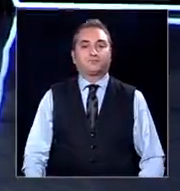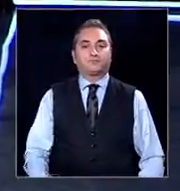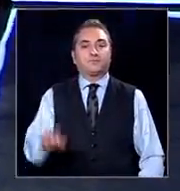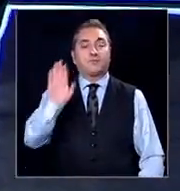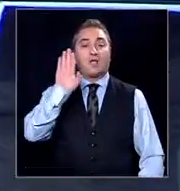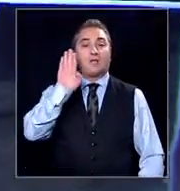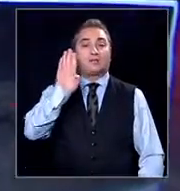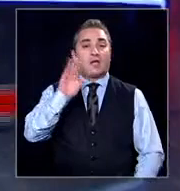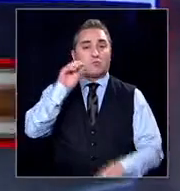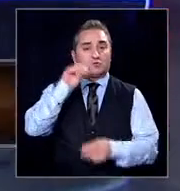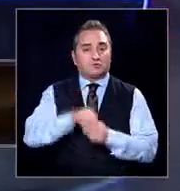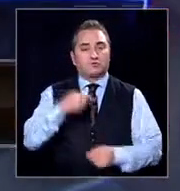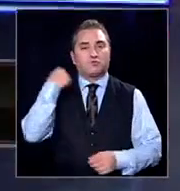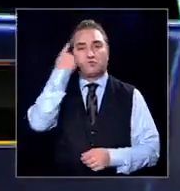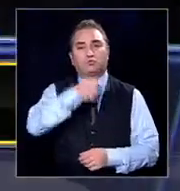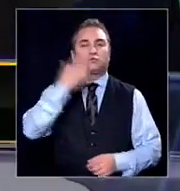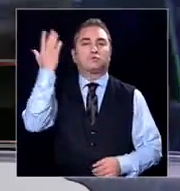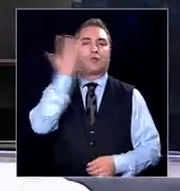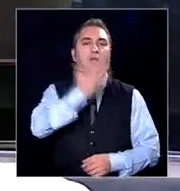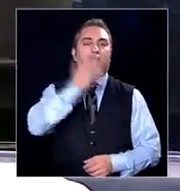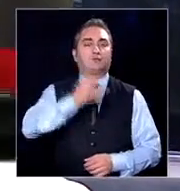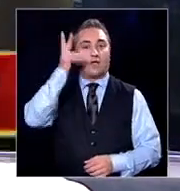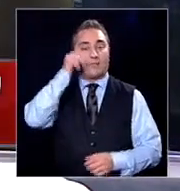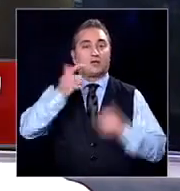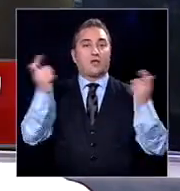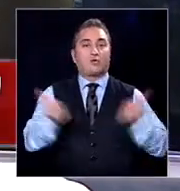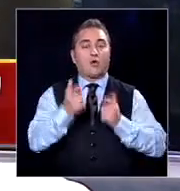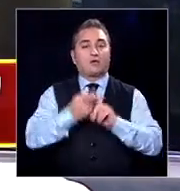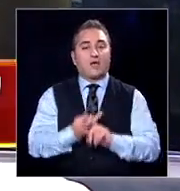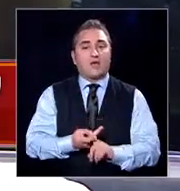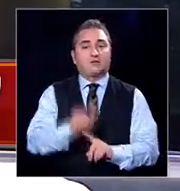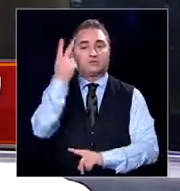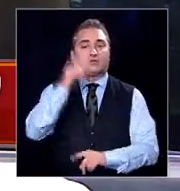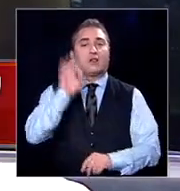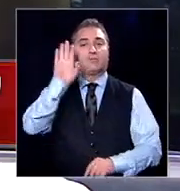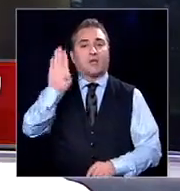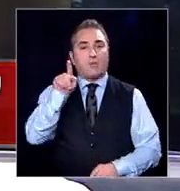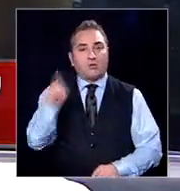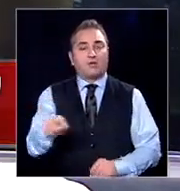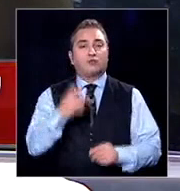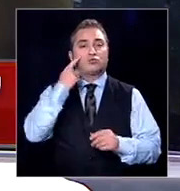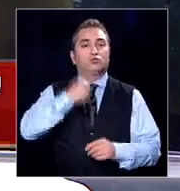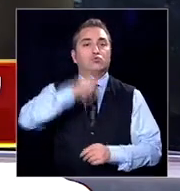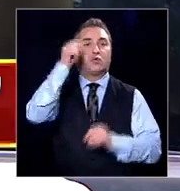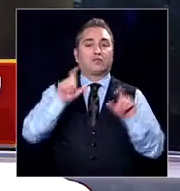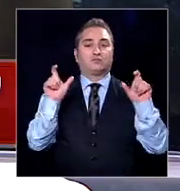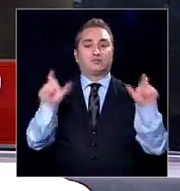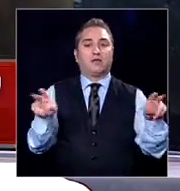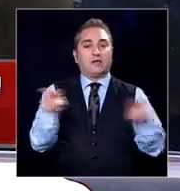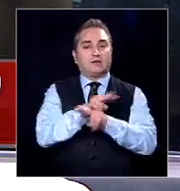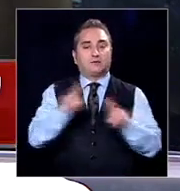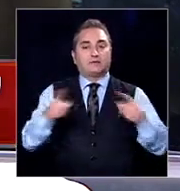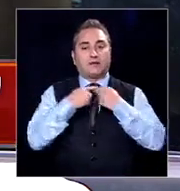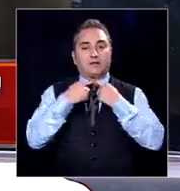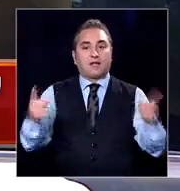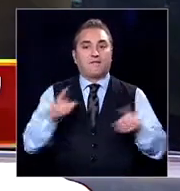Demokrasi için yüz karası dedi. Amerikan Kongresi'nin işgal edilmesi üzerinden hem demokratlara hem de cumhuriyetçilere yüklendi. Gündemin sıcak